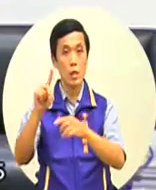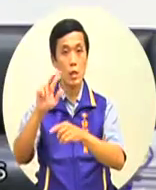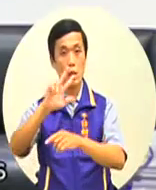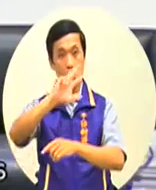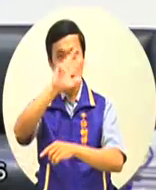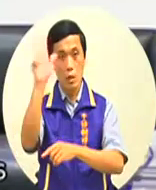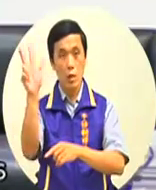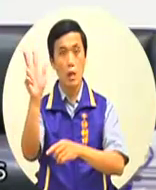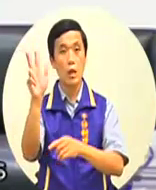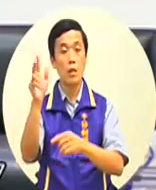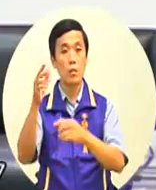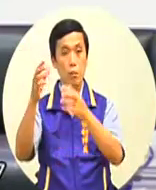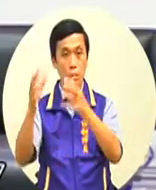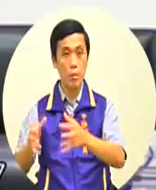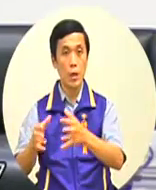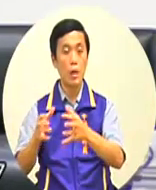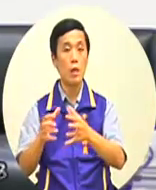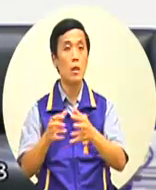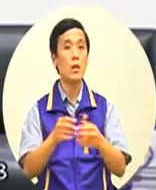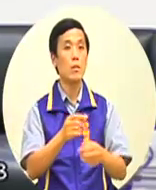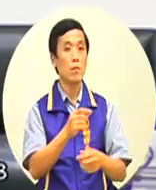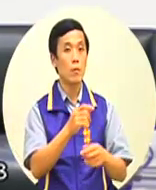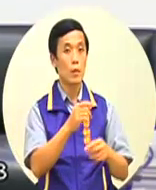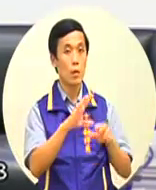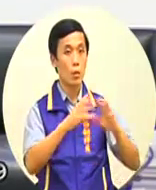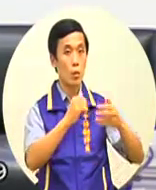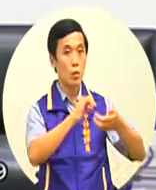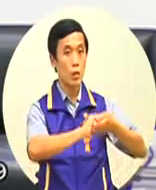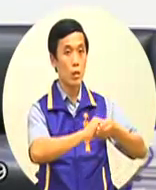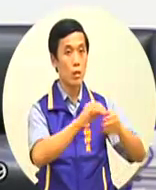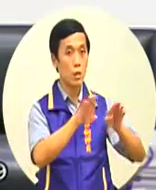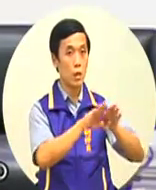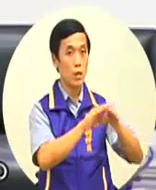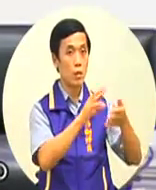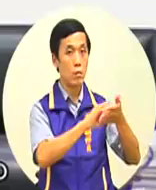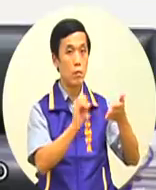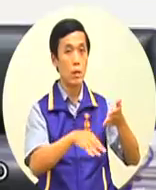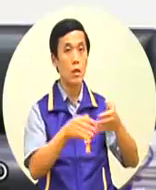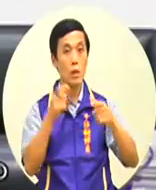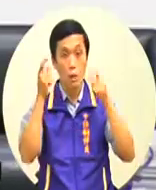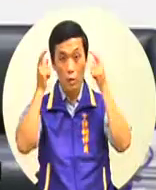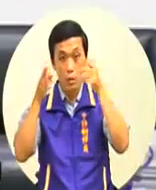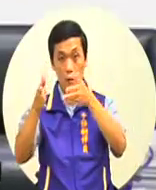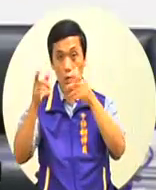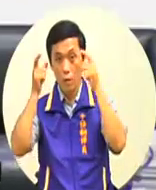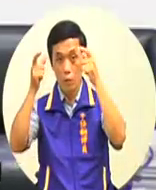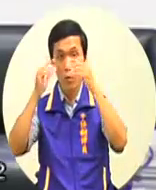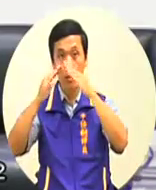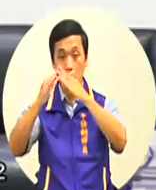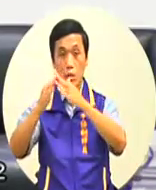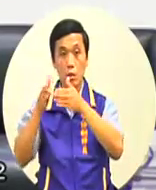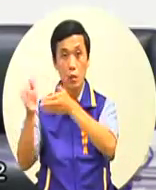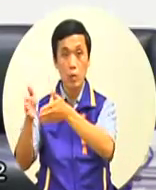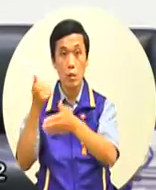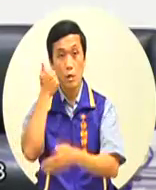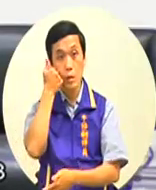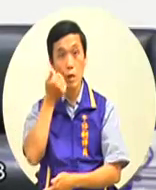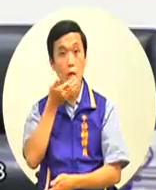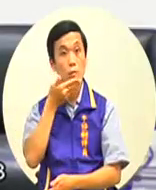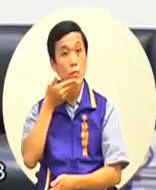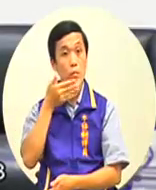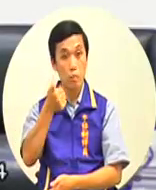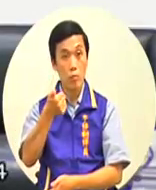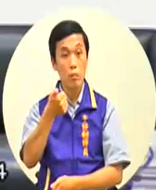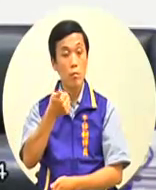以高雄市100多万劳工来讲，是对哪些劳工有利，对哪些劳工不利？你听懂我的问题